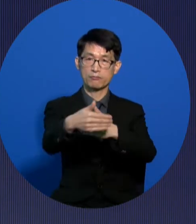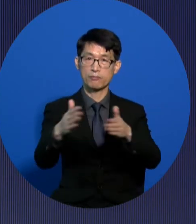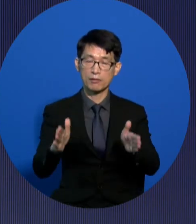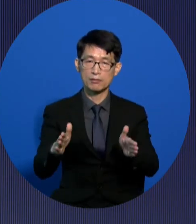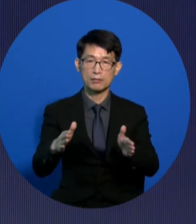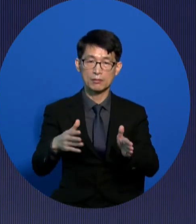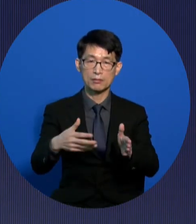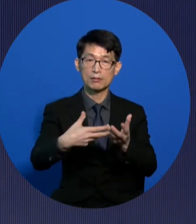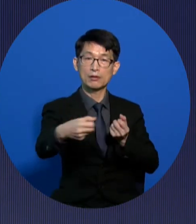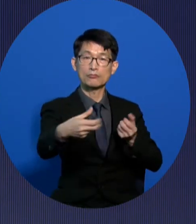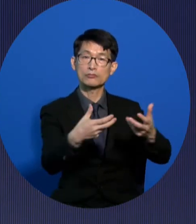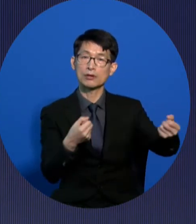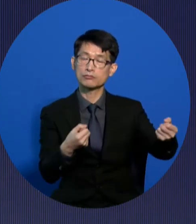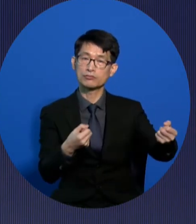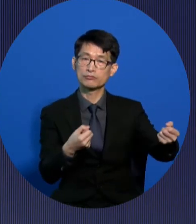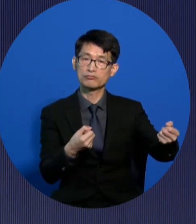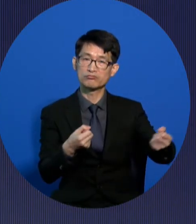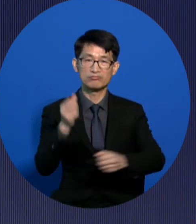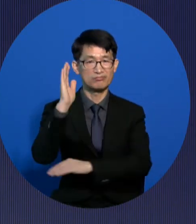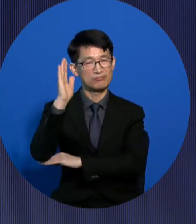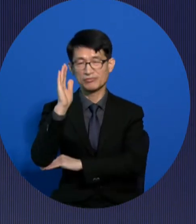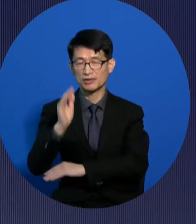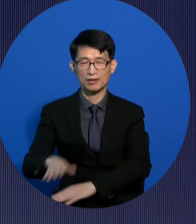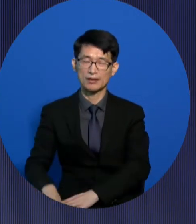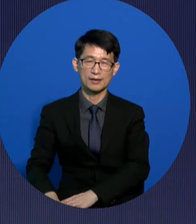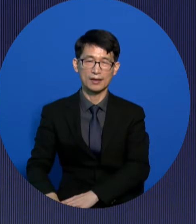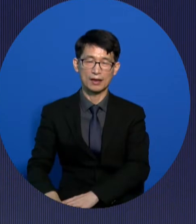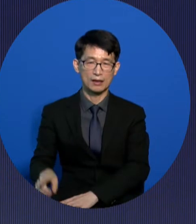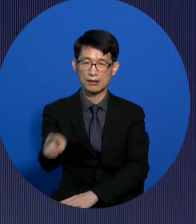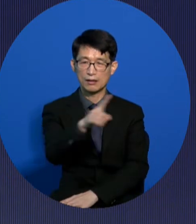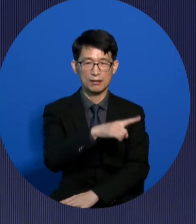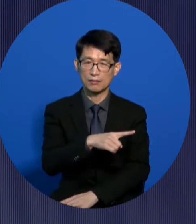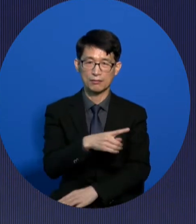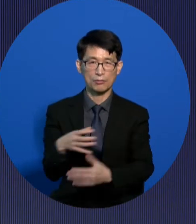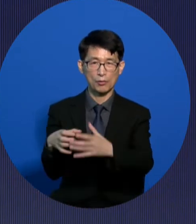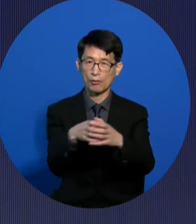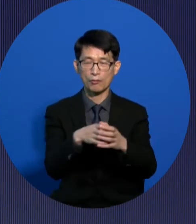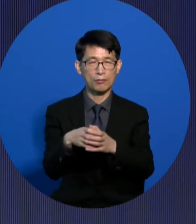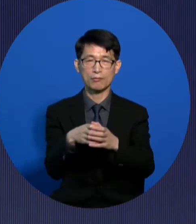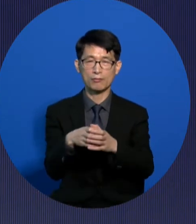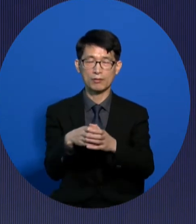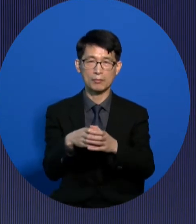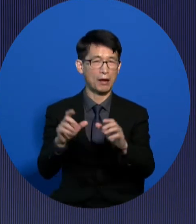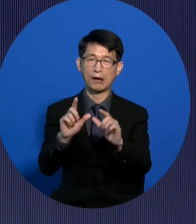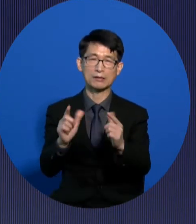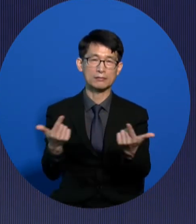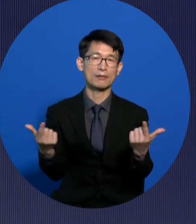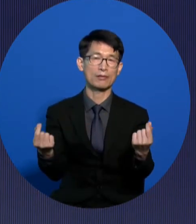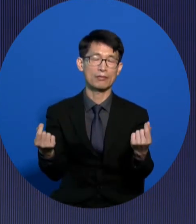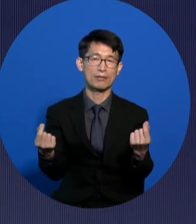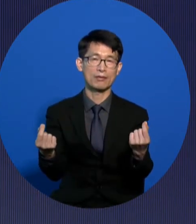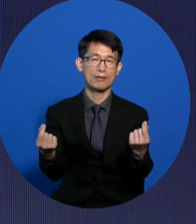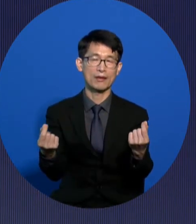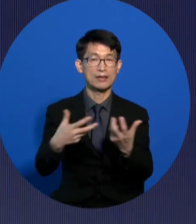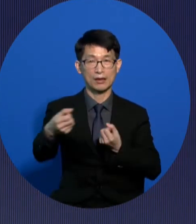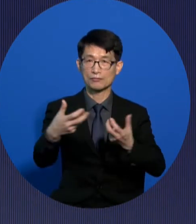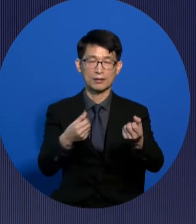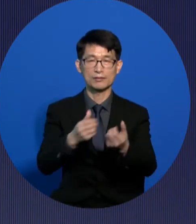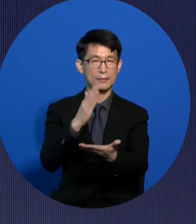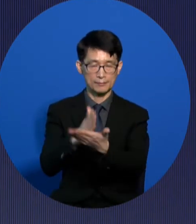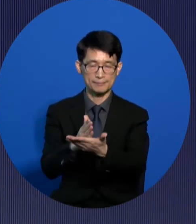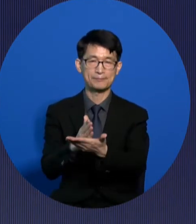열으라고 하면 쉽게 안 열릴 것 같습니다. 그래서 저는 이